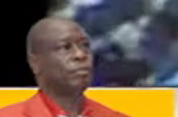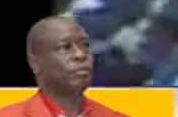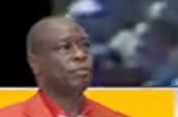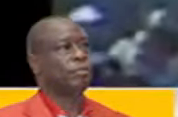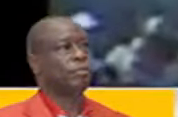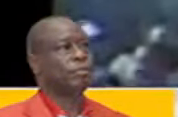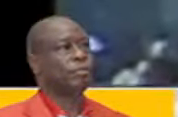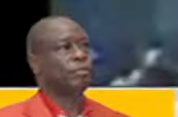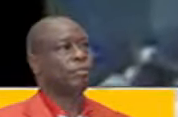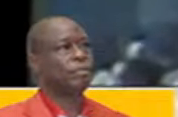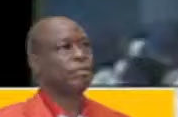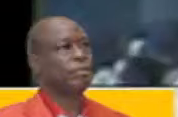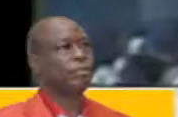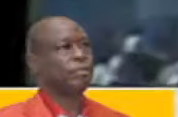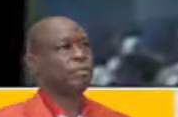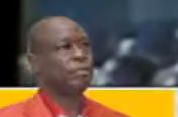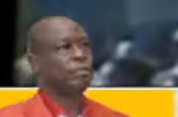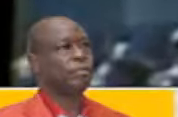Mr. Speaker?